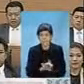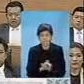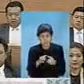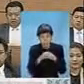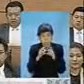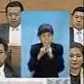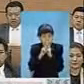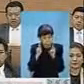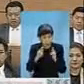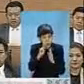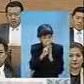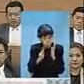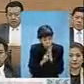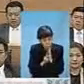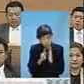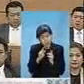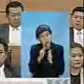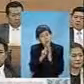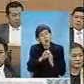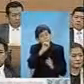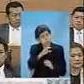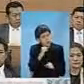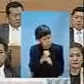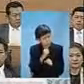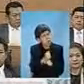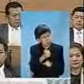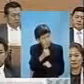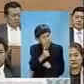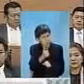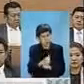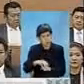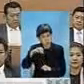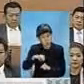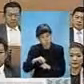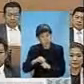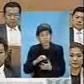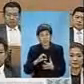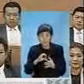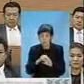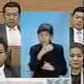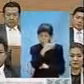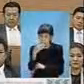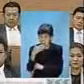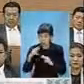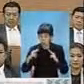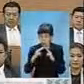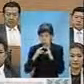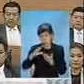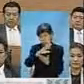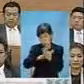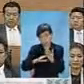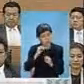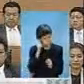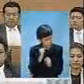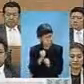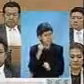ณะกรรมการกฤษฎีกาที่ปรึกษากฎหมายรัฐบาลบอกว่าทำได้กรมสนธิสัญญาระหว่างประเทศกระทรวงการต่างประเทศบอกว่า